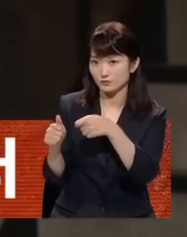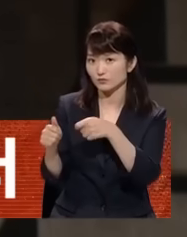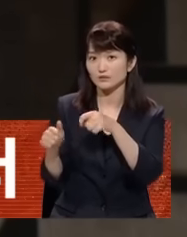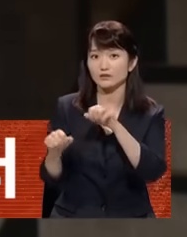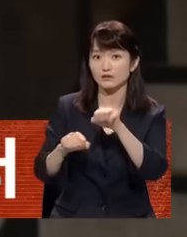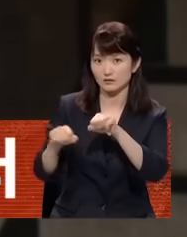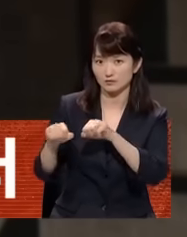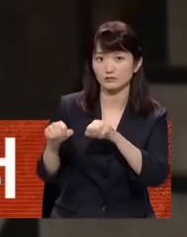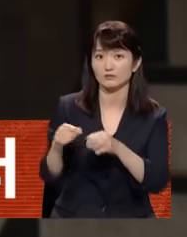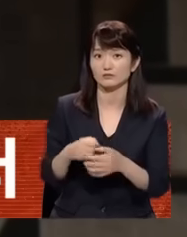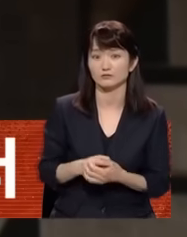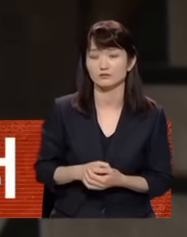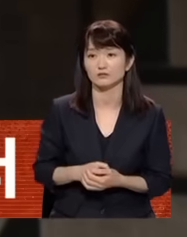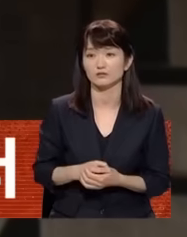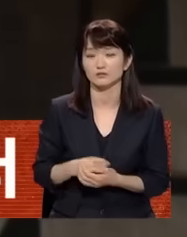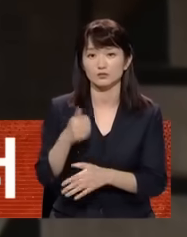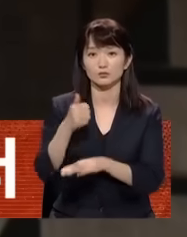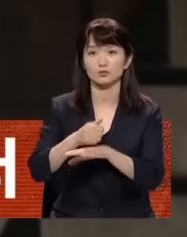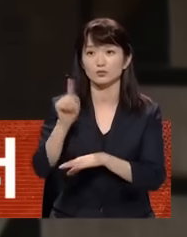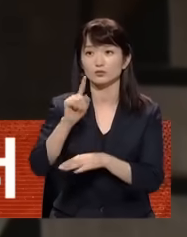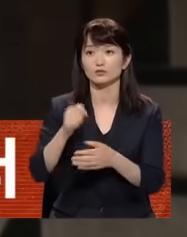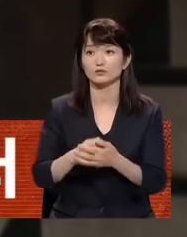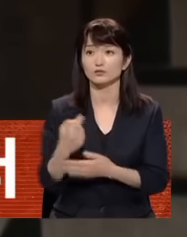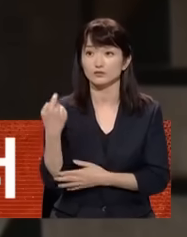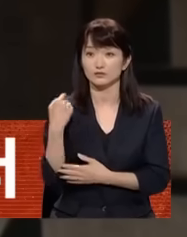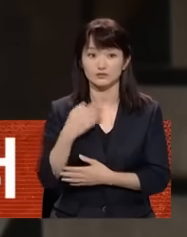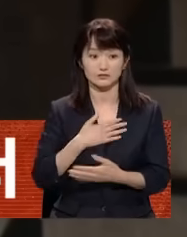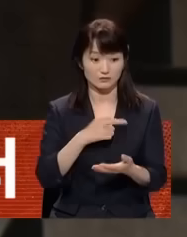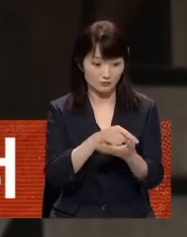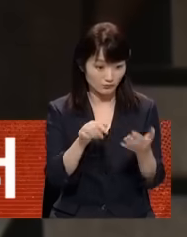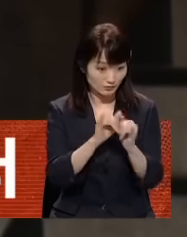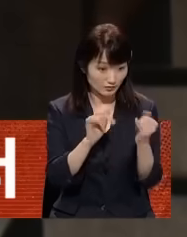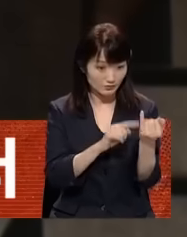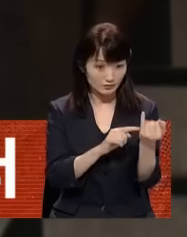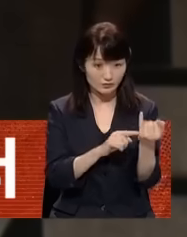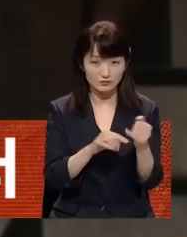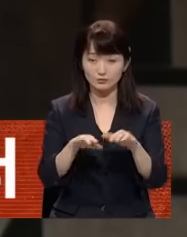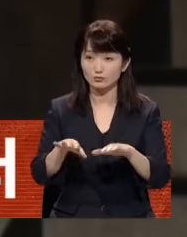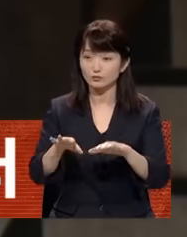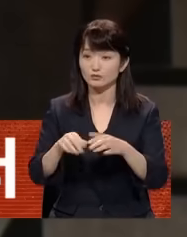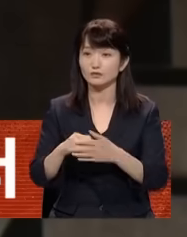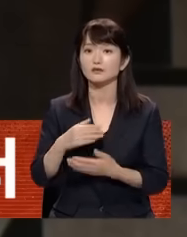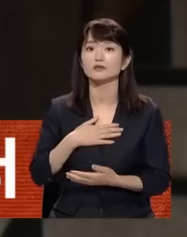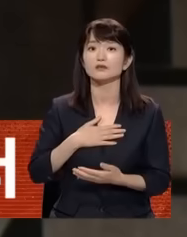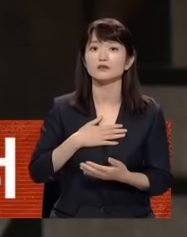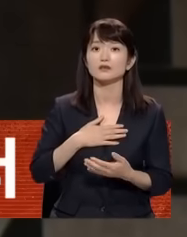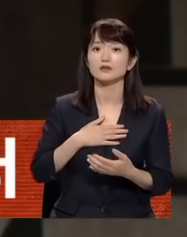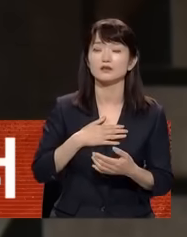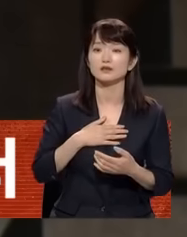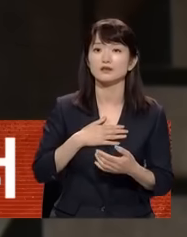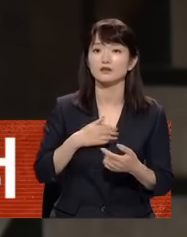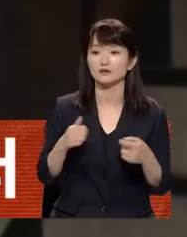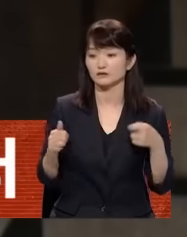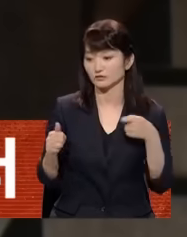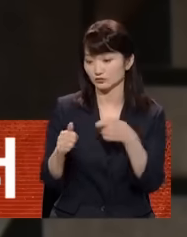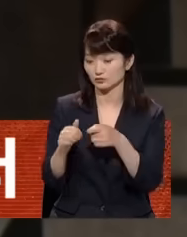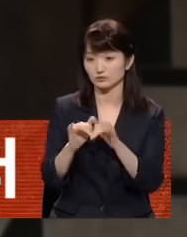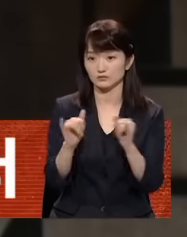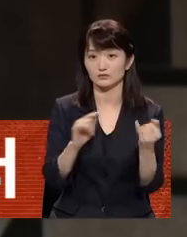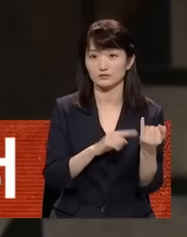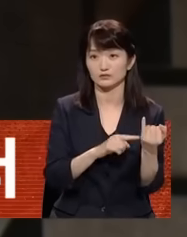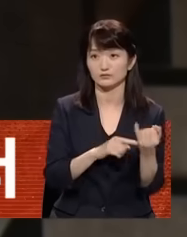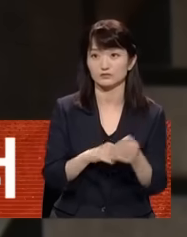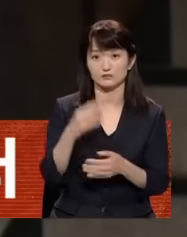하게 됩니다 그러면 결국 어떻게 되는가 하면 어제까지 내가 피해자였는데 그 사건이 오늘 내가 가해자로 되는 거예요 근데 대한민국에서는